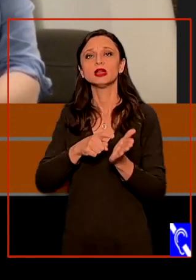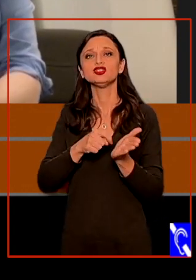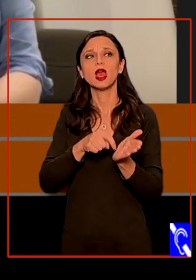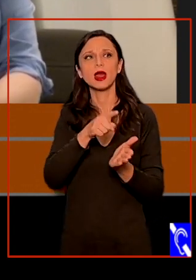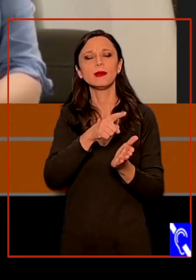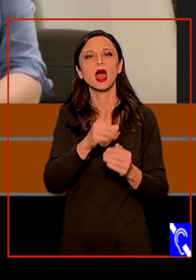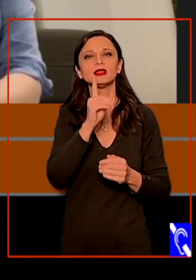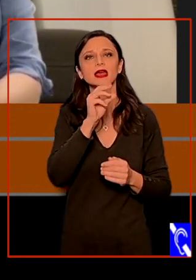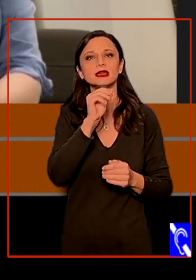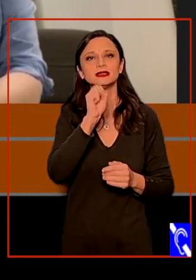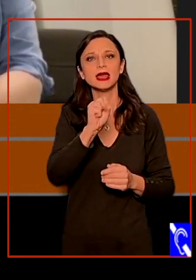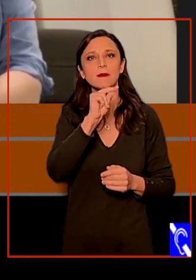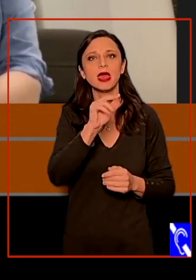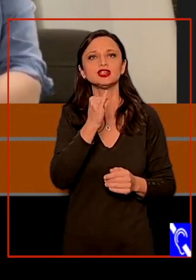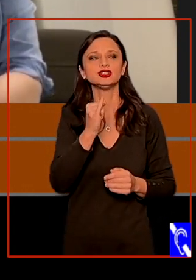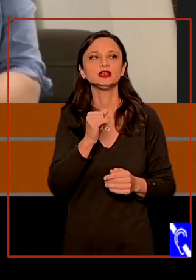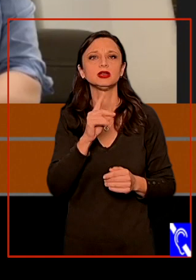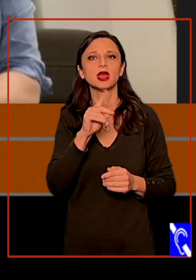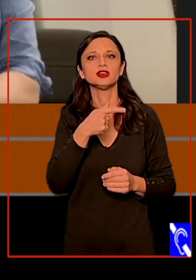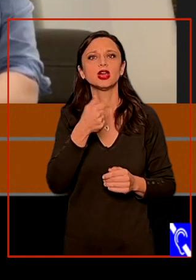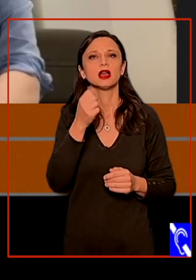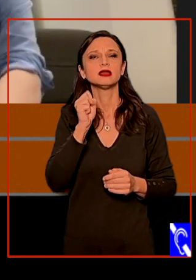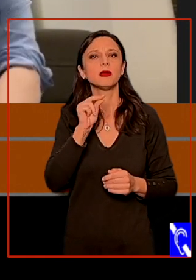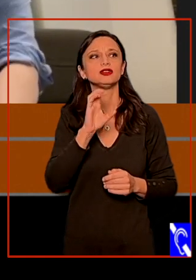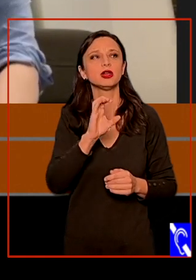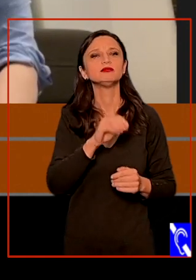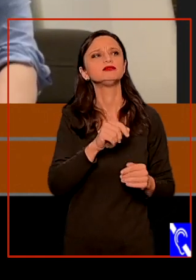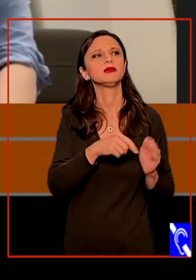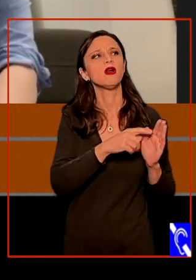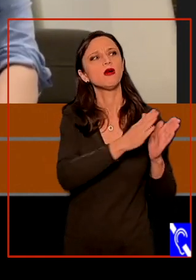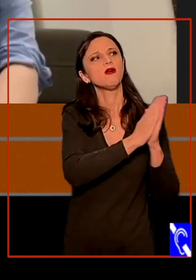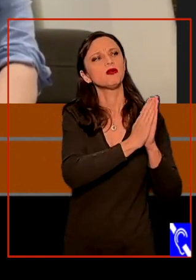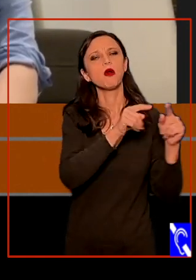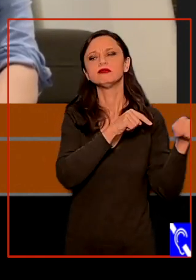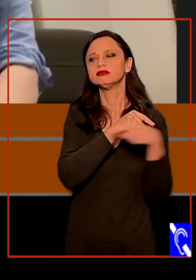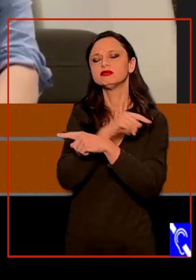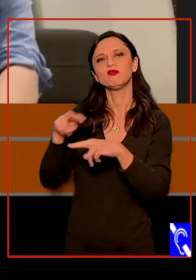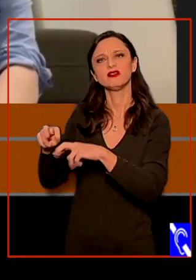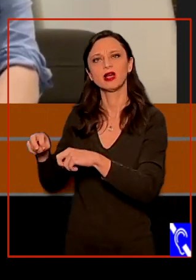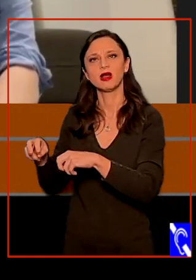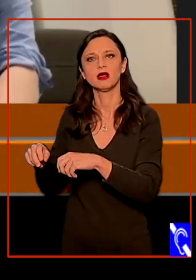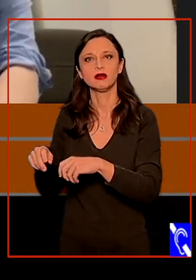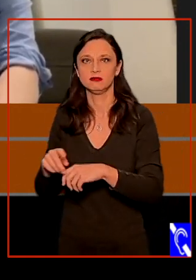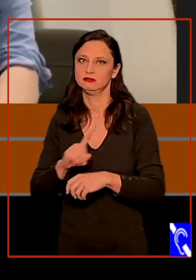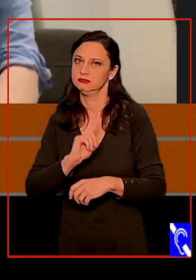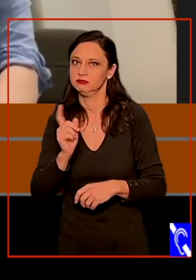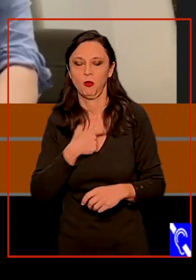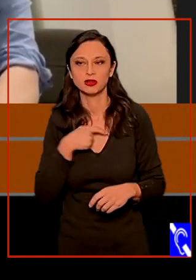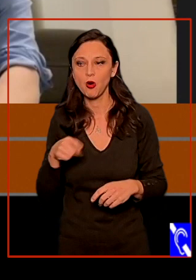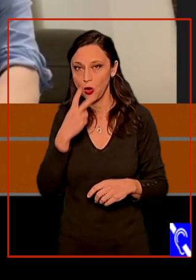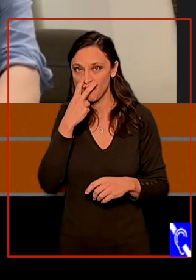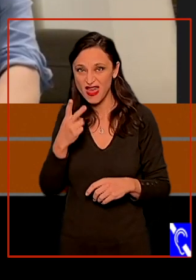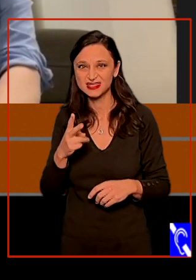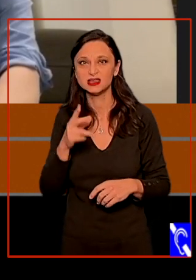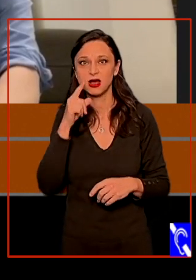facă niște controle acolo. Dom'le, tu ai acolo o brutalizare a unui om. Deci ai un om care are nasul spart și